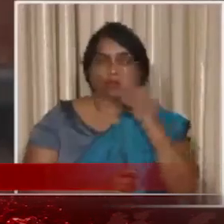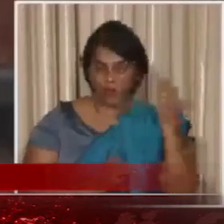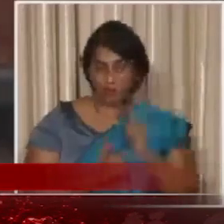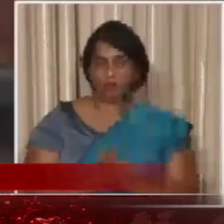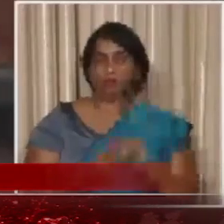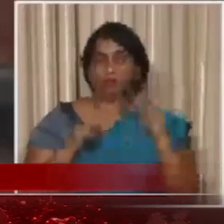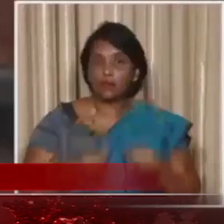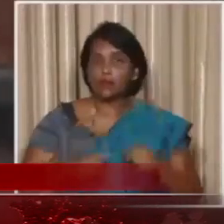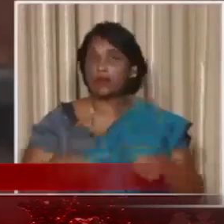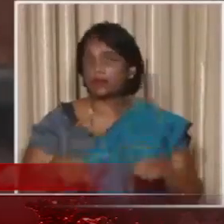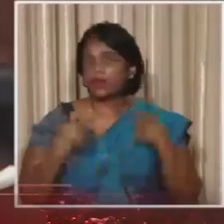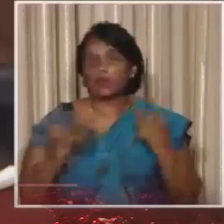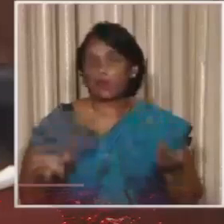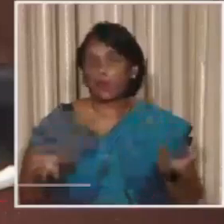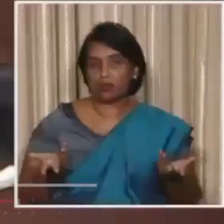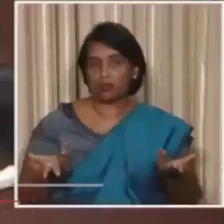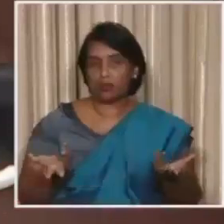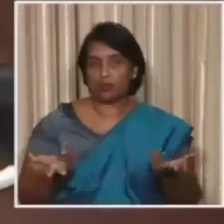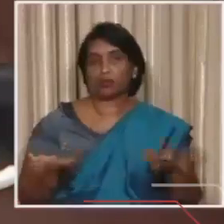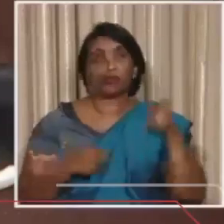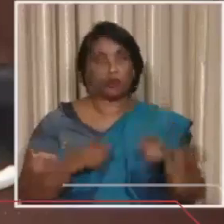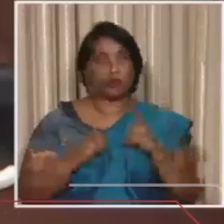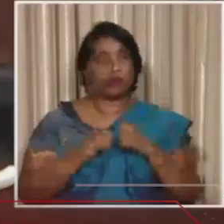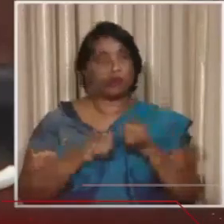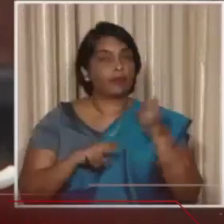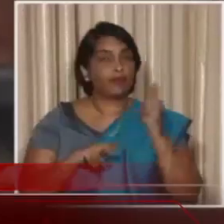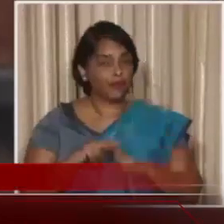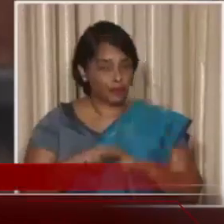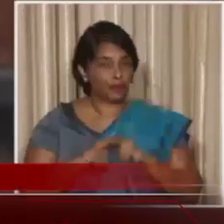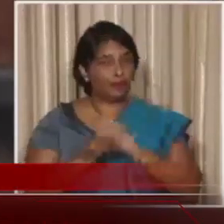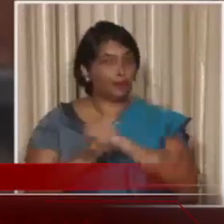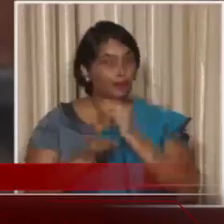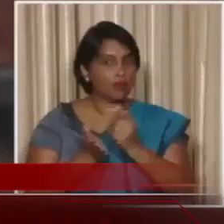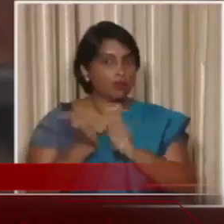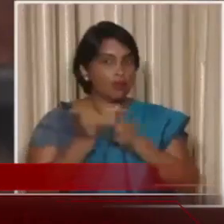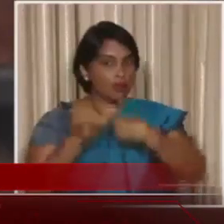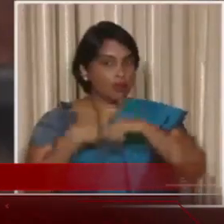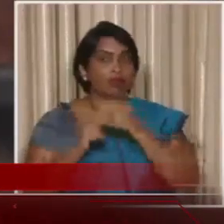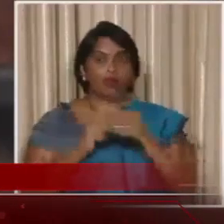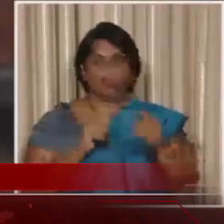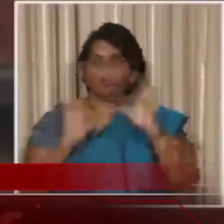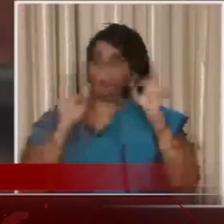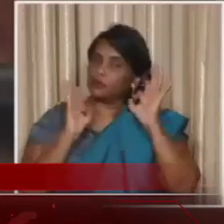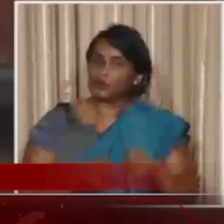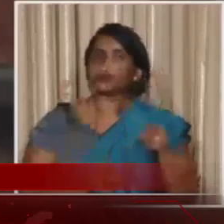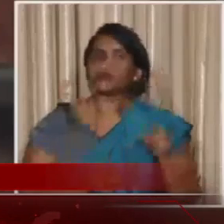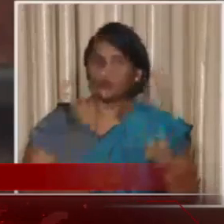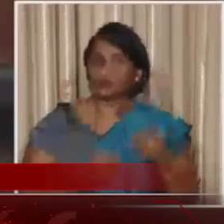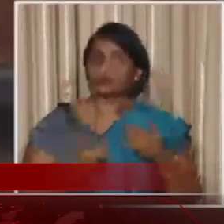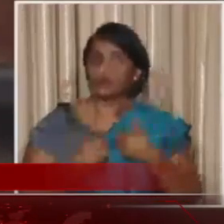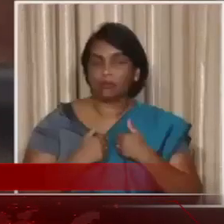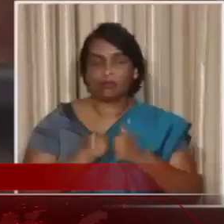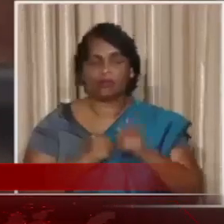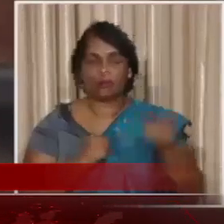දැන් ගේන තර්කය මොකද්ද? මේ සේවක අසාධක අරමුදල් ණය ප්‍රතිවගත කිරීම වැඩසටහනකට එන්නේ නැතුව අපිට යන්න